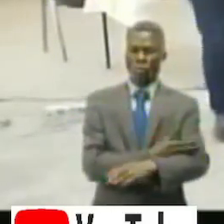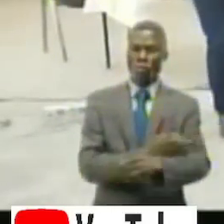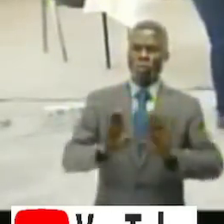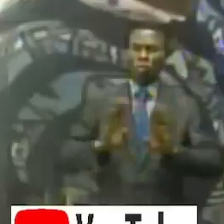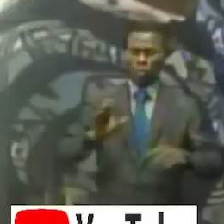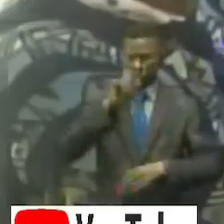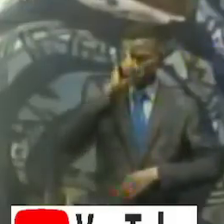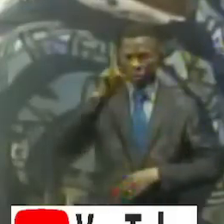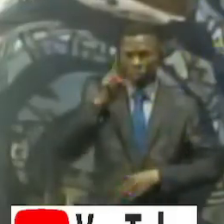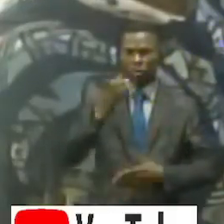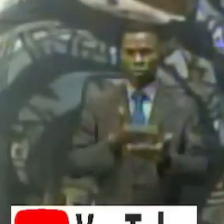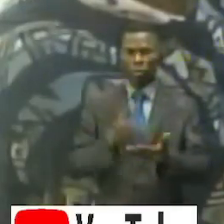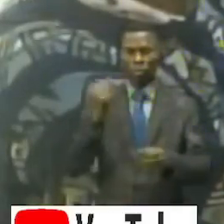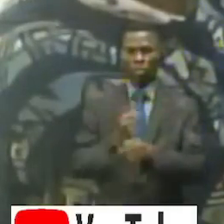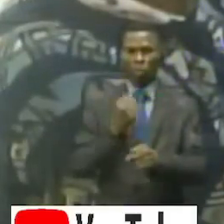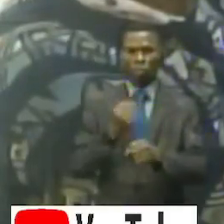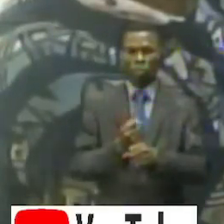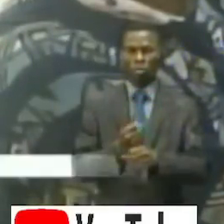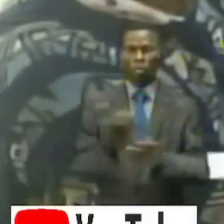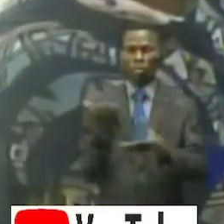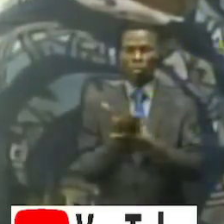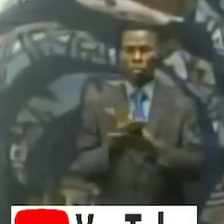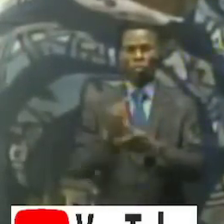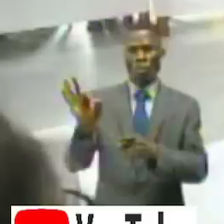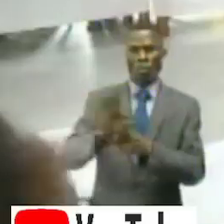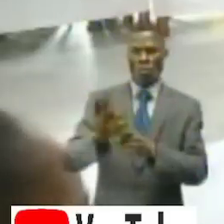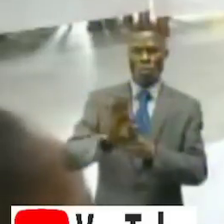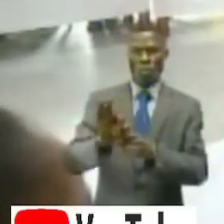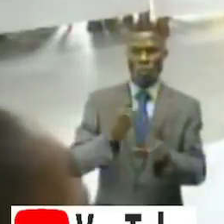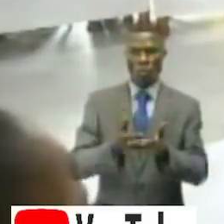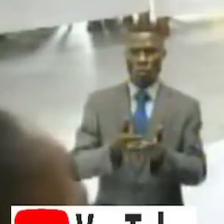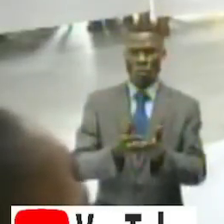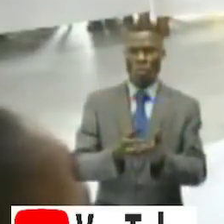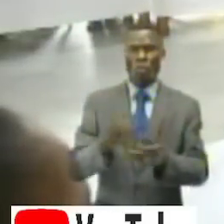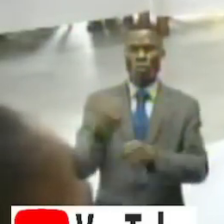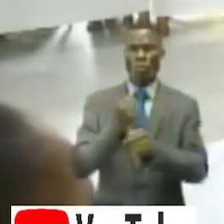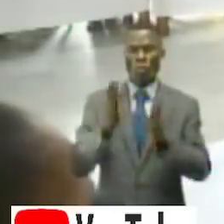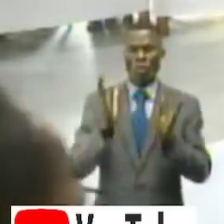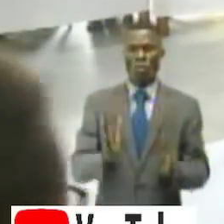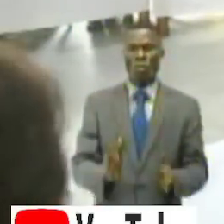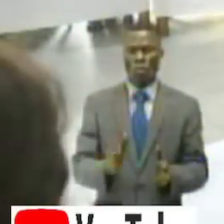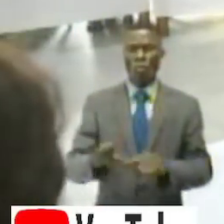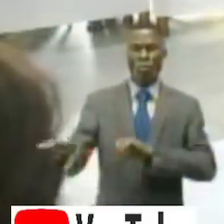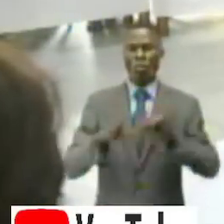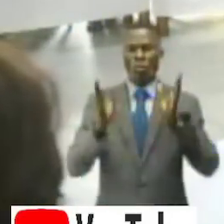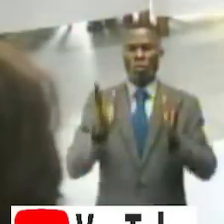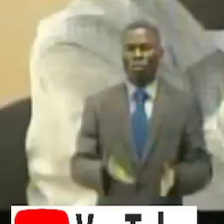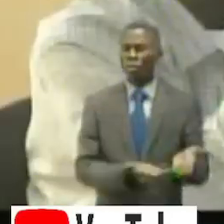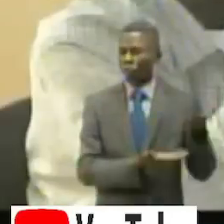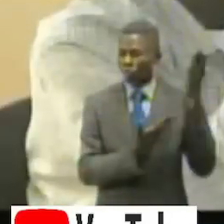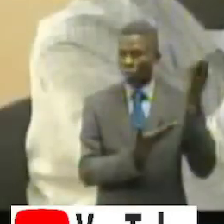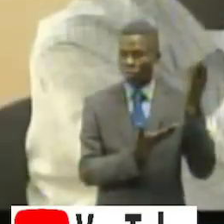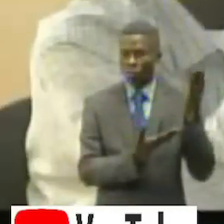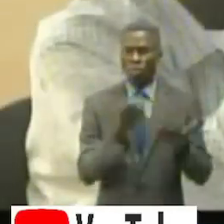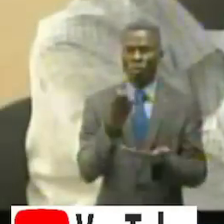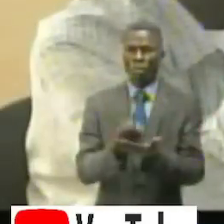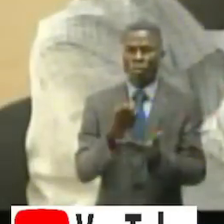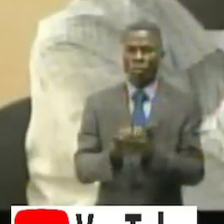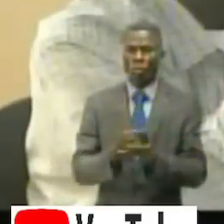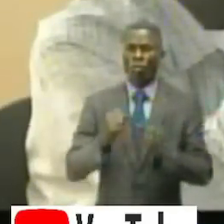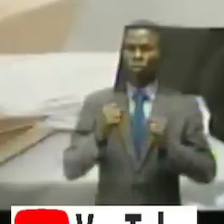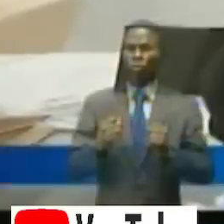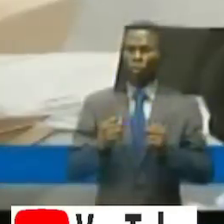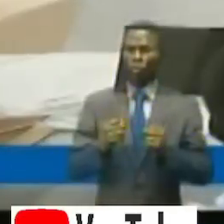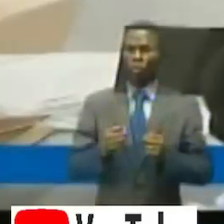des entreprises au travers des modules de formation. Ces prestataires sont des acteurs importants pour une économie dynamique